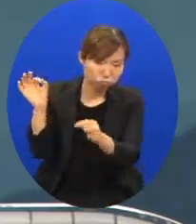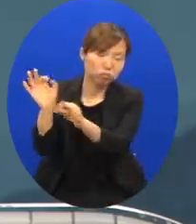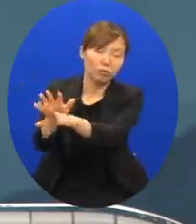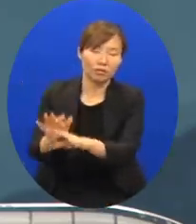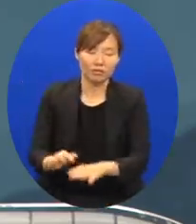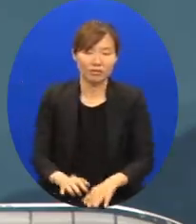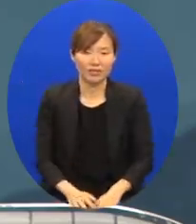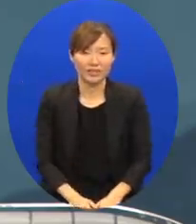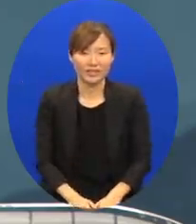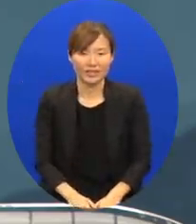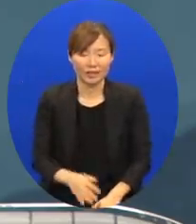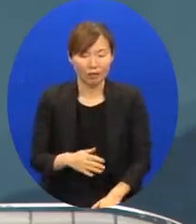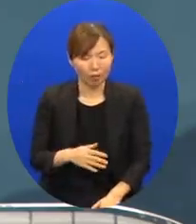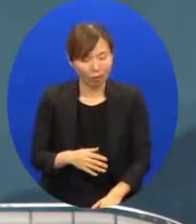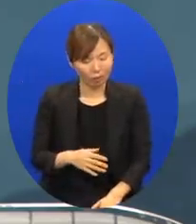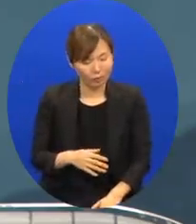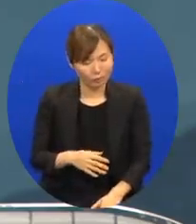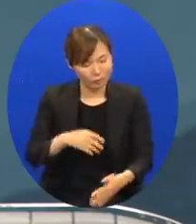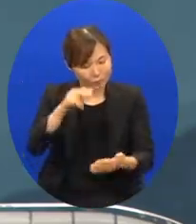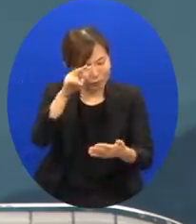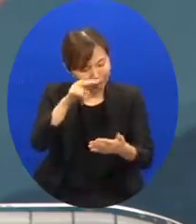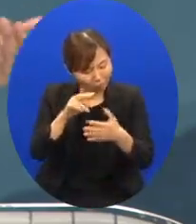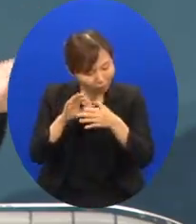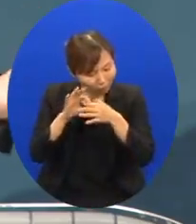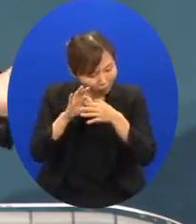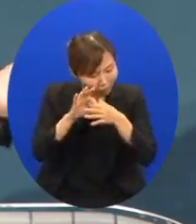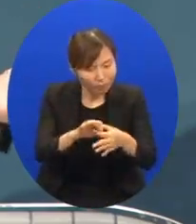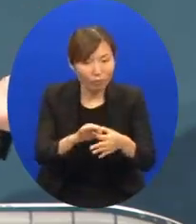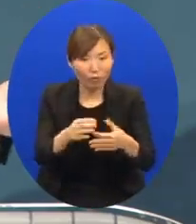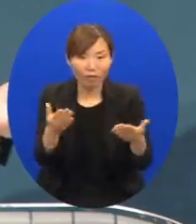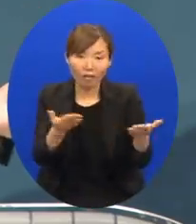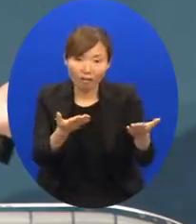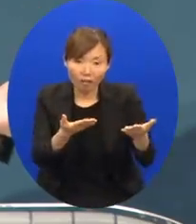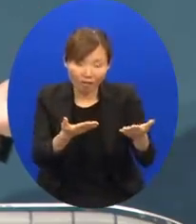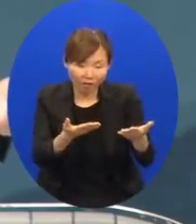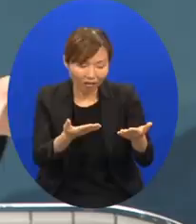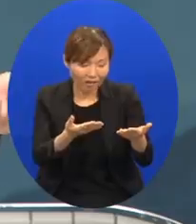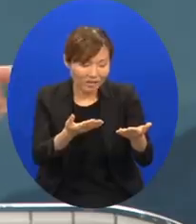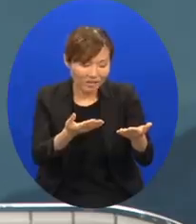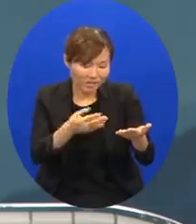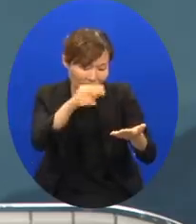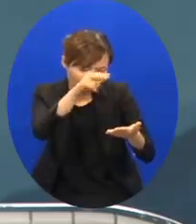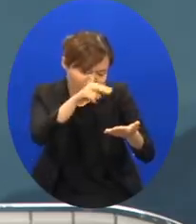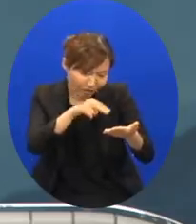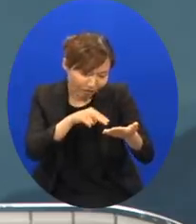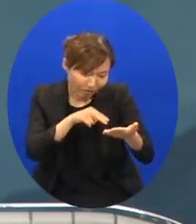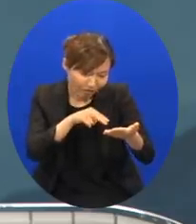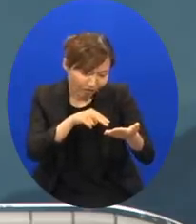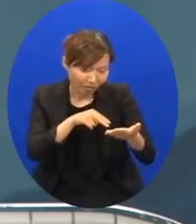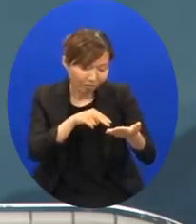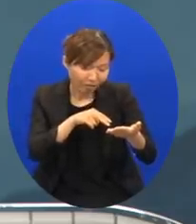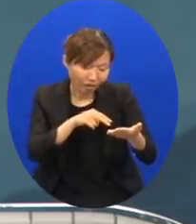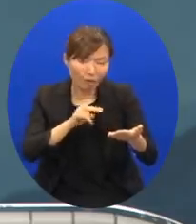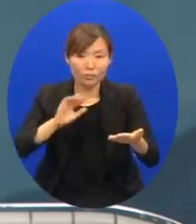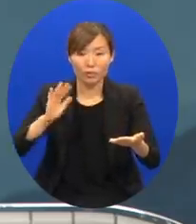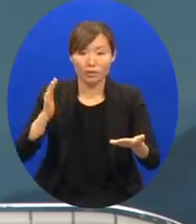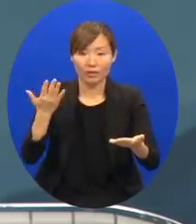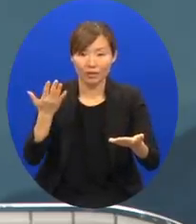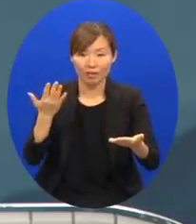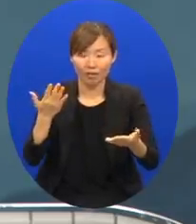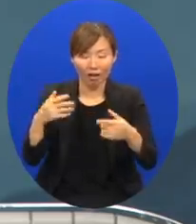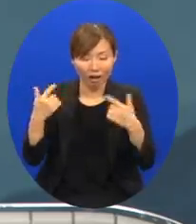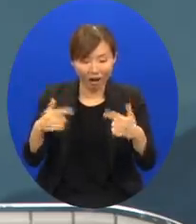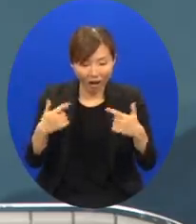목사님 새벽기도 제가 매일 나오는데 그렇다고 기도 응답 받은거 별로 없습니다 매일 일기를 쓰라 그래서